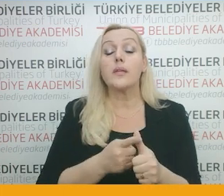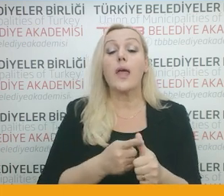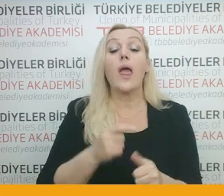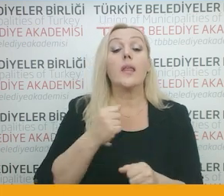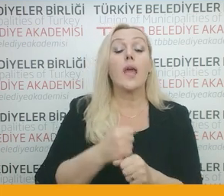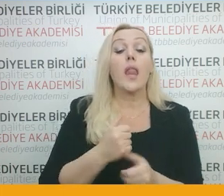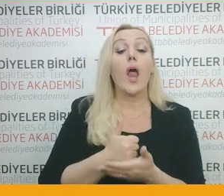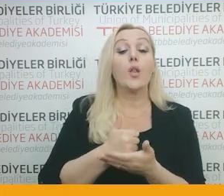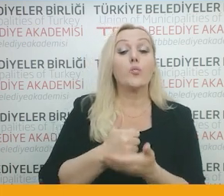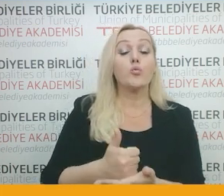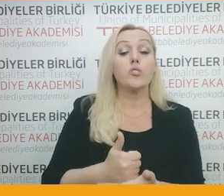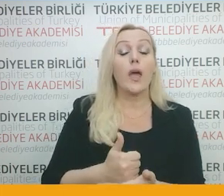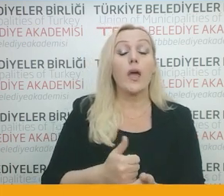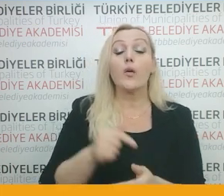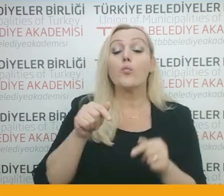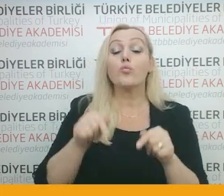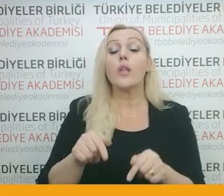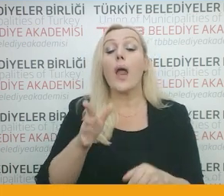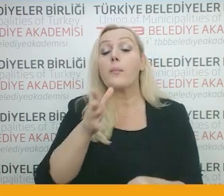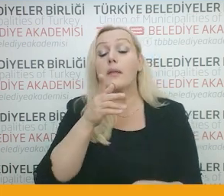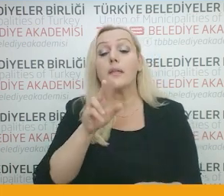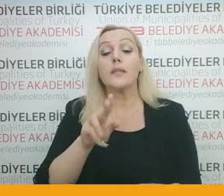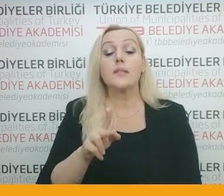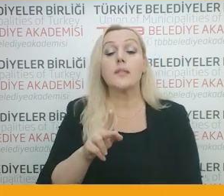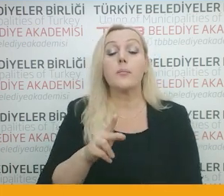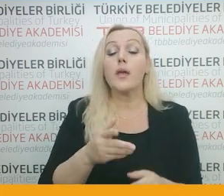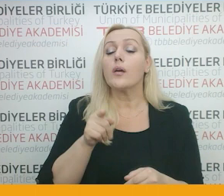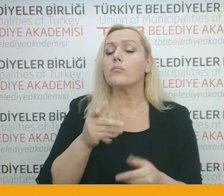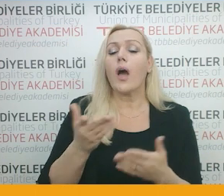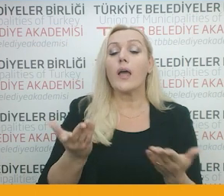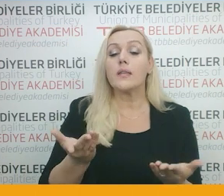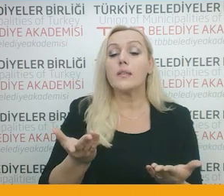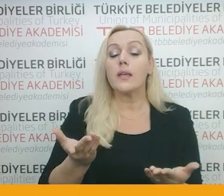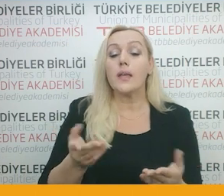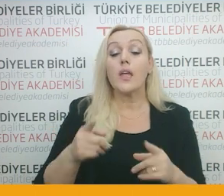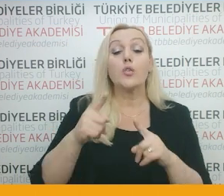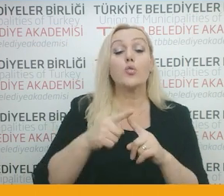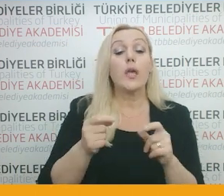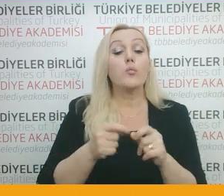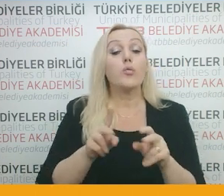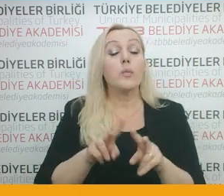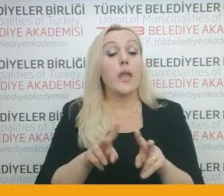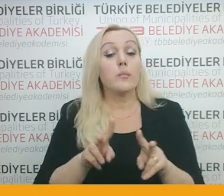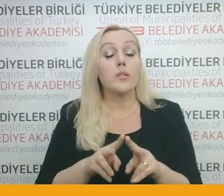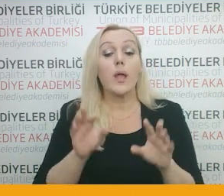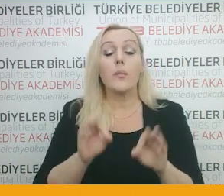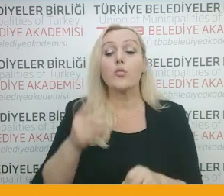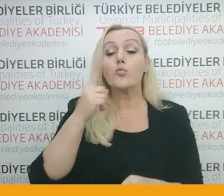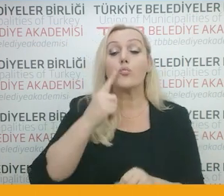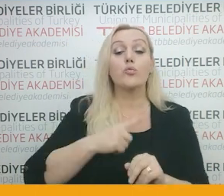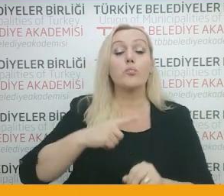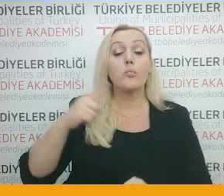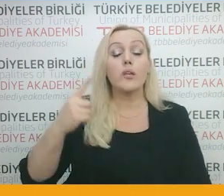bütçe kapsamındaki idareler. Bunlar bildiğiniz gibi genel bütçe kapsamına giren idareler hangisi? Türkiye Büyük Millet Meclisi'nden başlıyor.